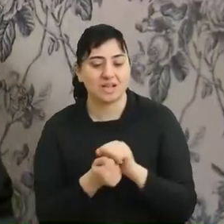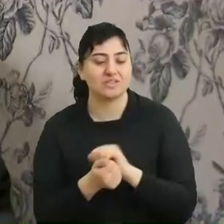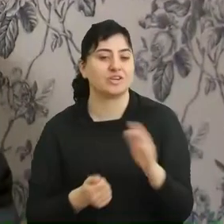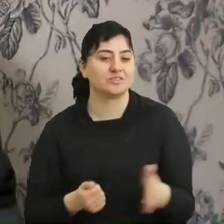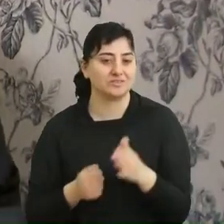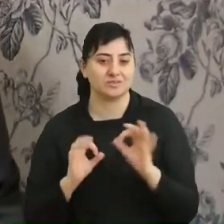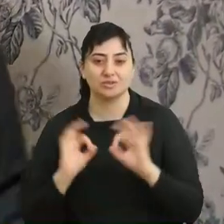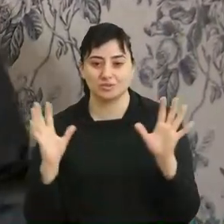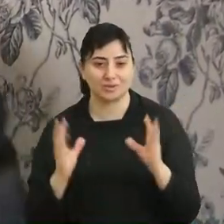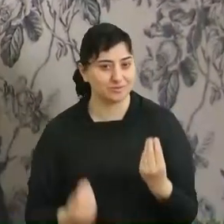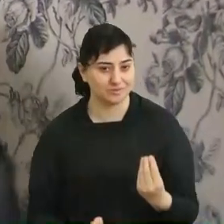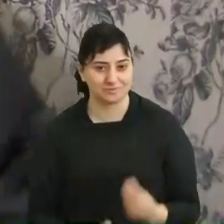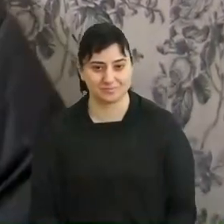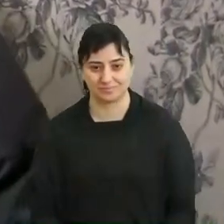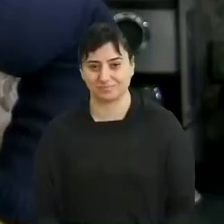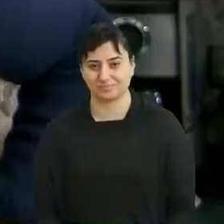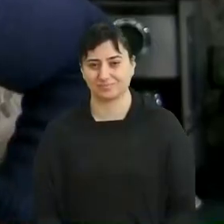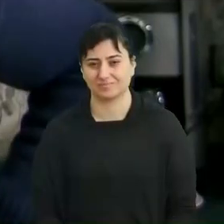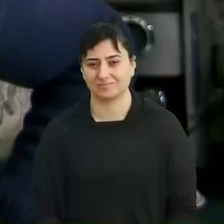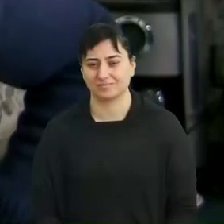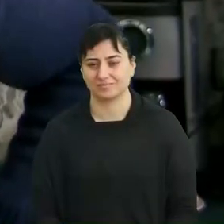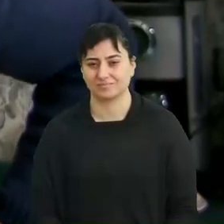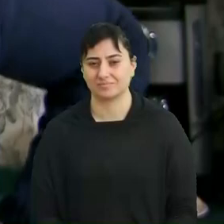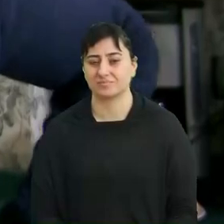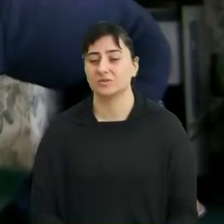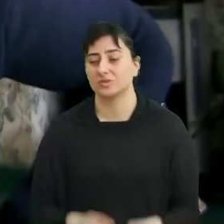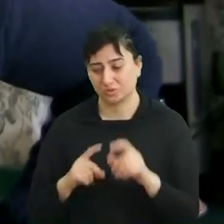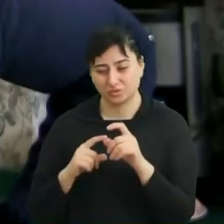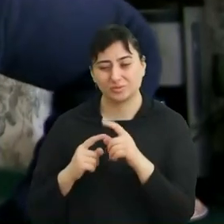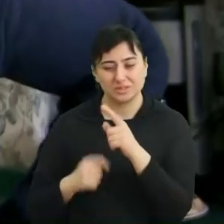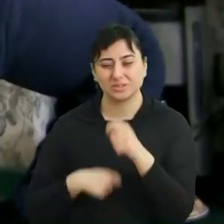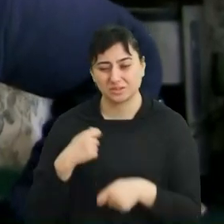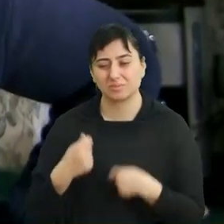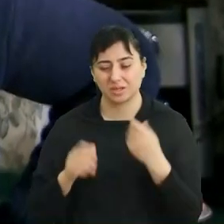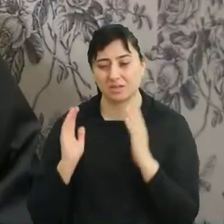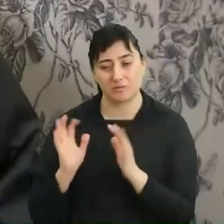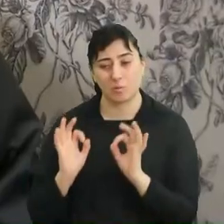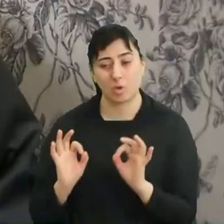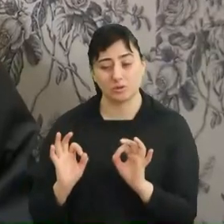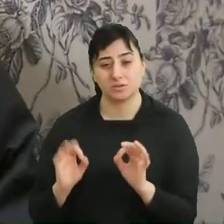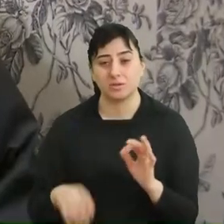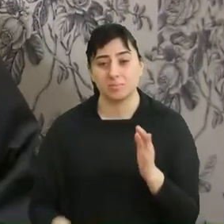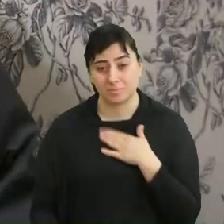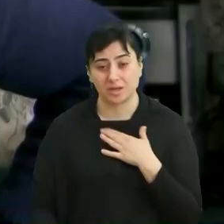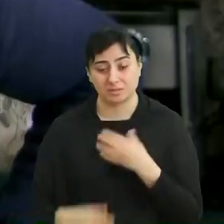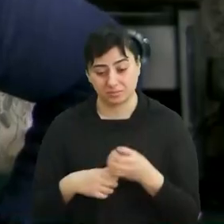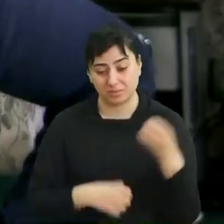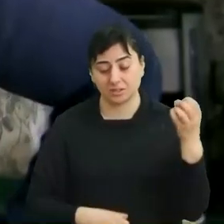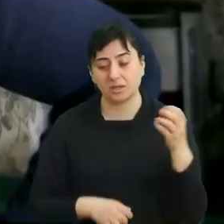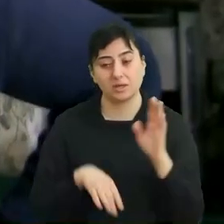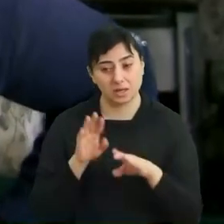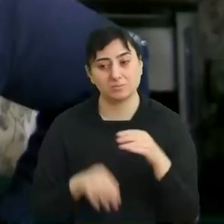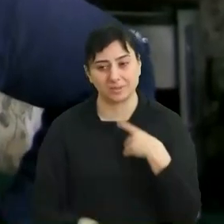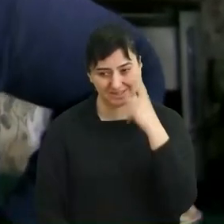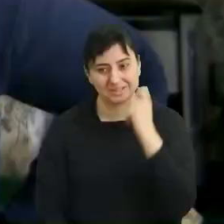zart deterjanları. Nasıl? Şarıcığım, bak biraz daha saçmalamaya devam edersen ben merdane reklamı